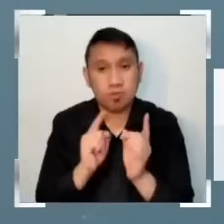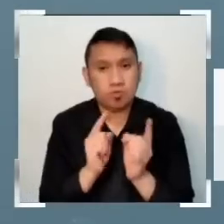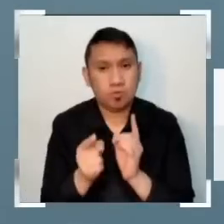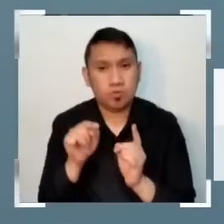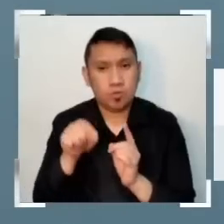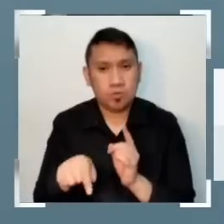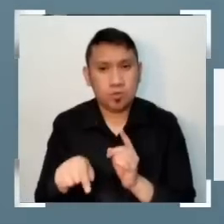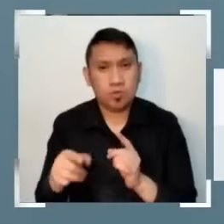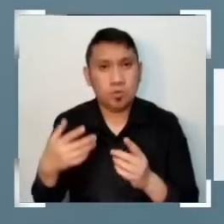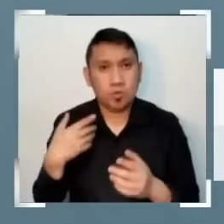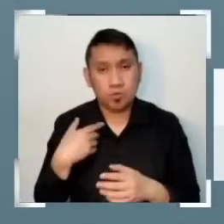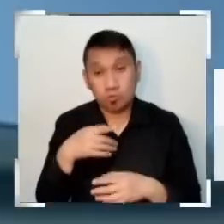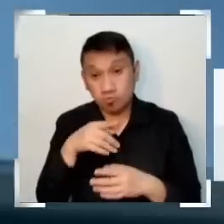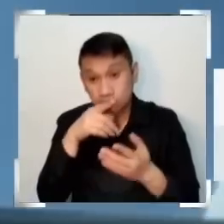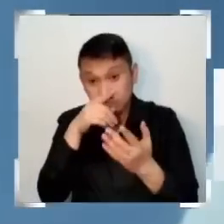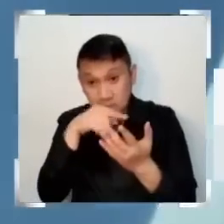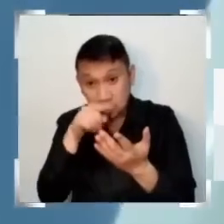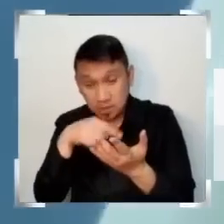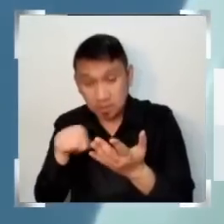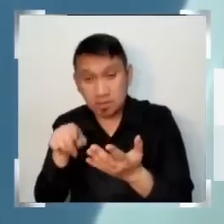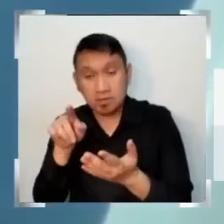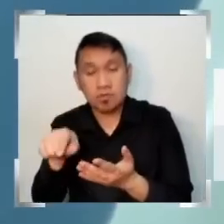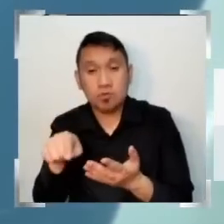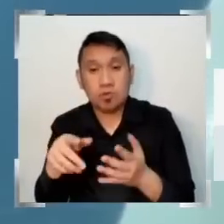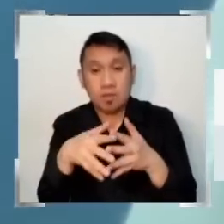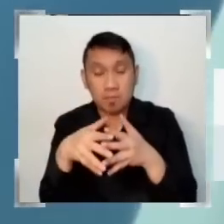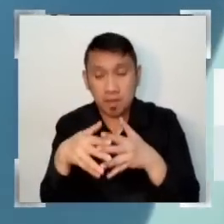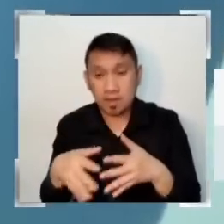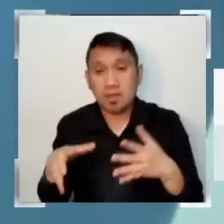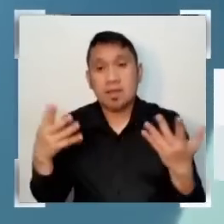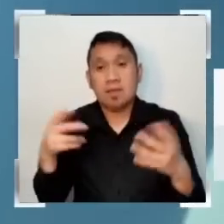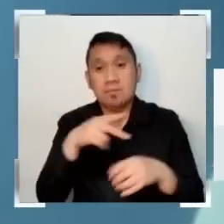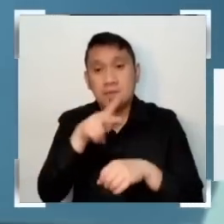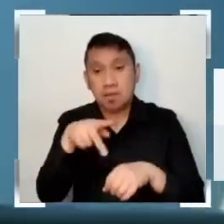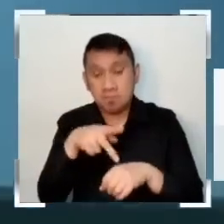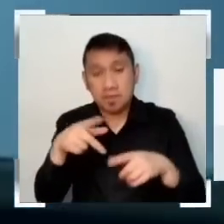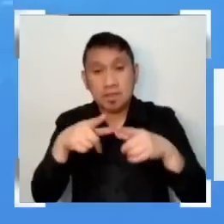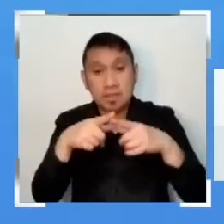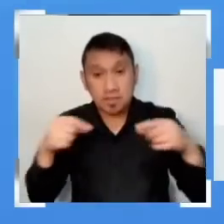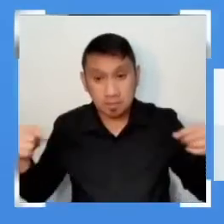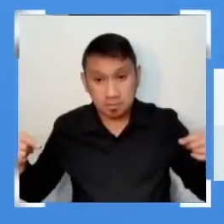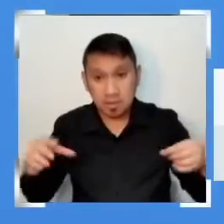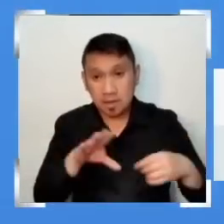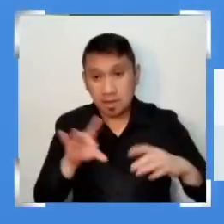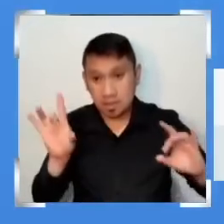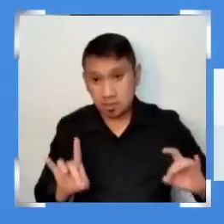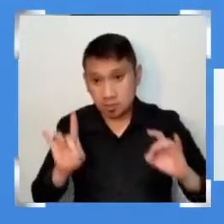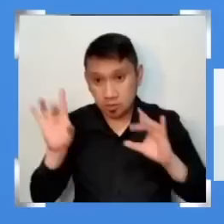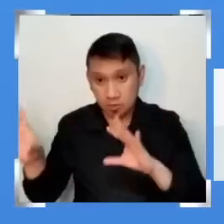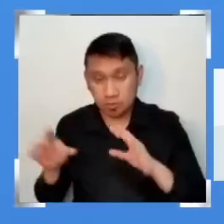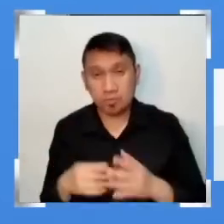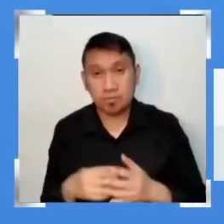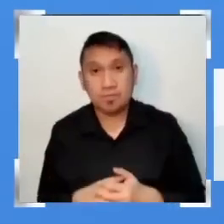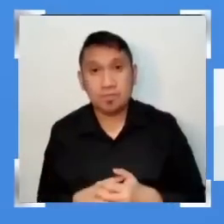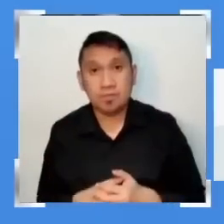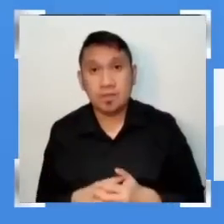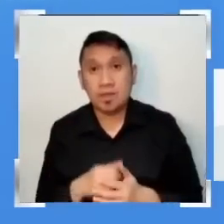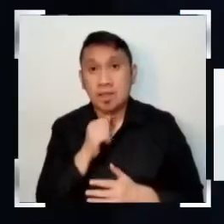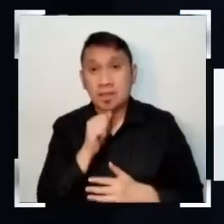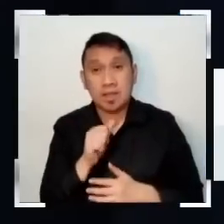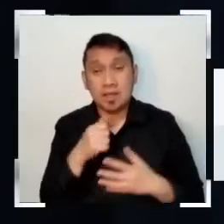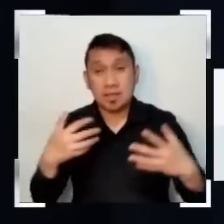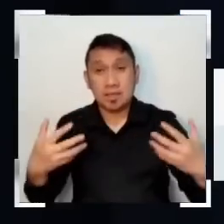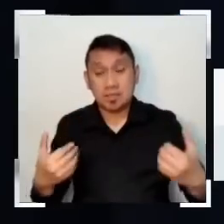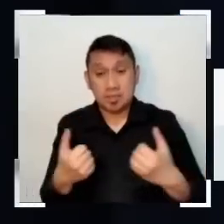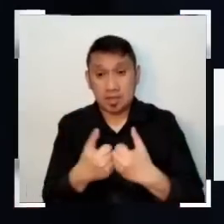China Sea ang Amerika, Pilipinas, Japan at Australia. Hindi raw ito nanghahamon ng gyera.